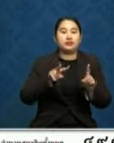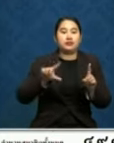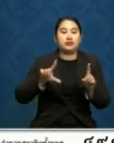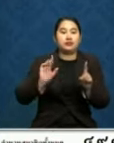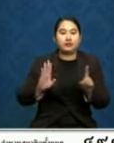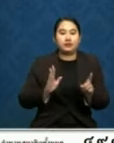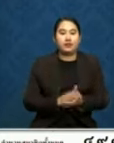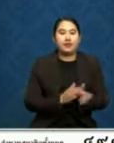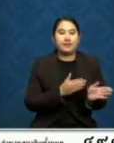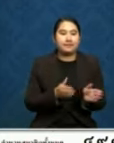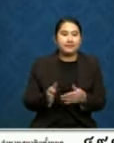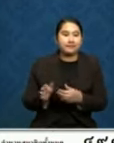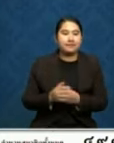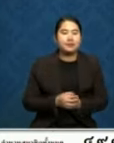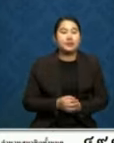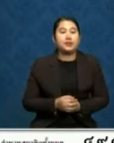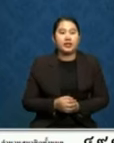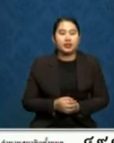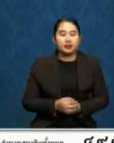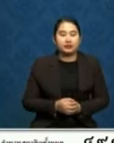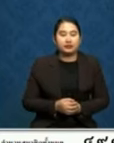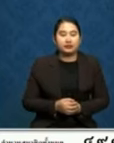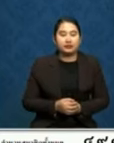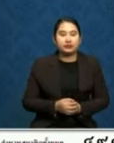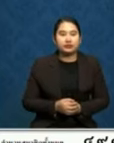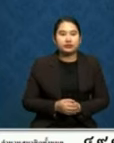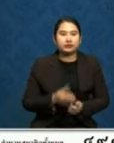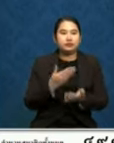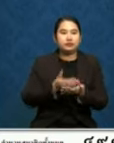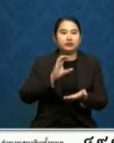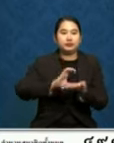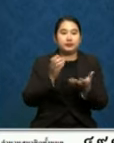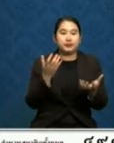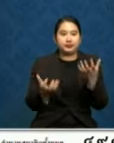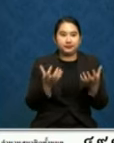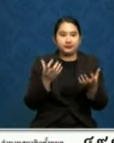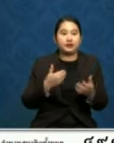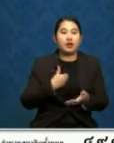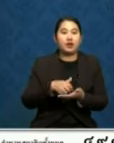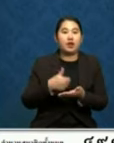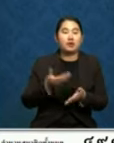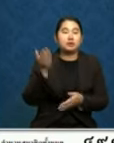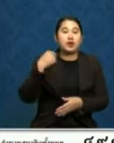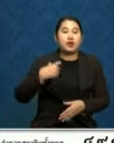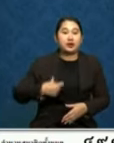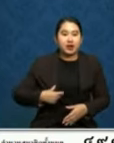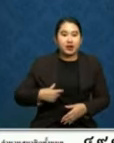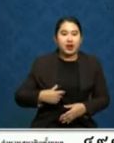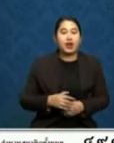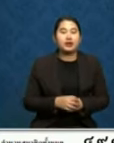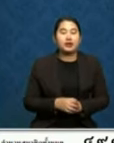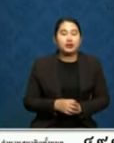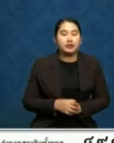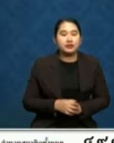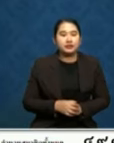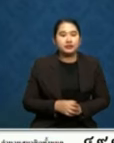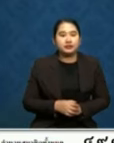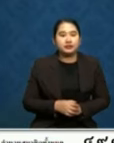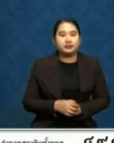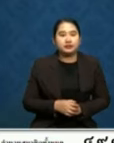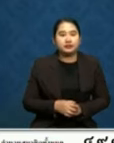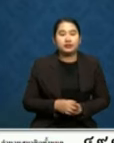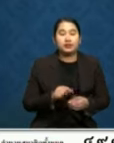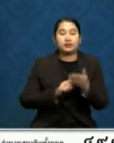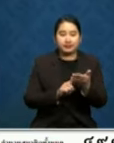ไปค่ะอีกอันนึงก็คือกองทุนยุติธรรมค่ะอันนี้สมัยฉันเป็นทนายความสิทธิชนนะคะก็มีการ